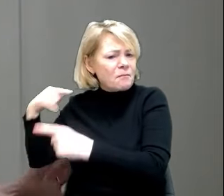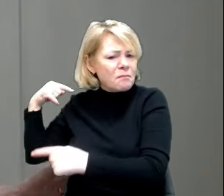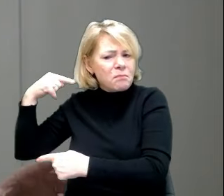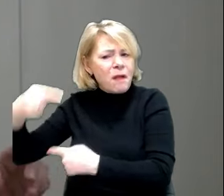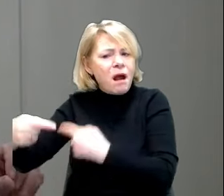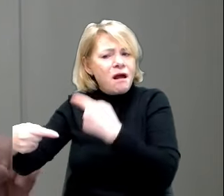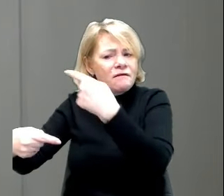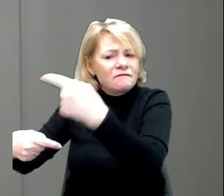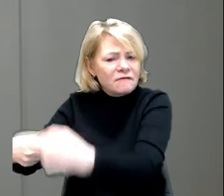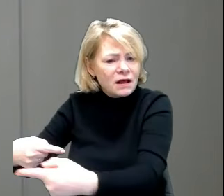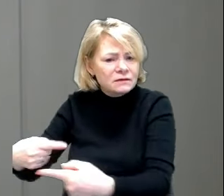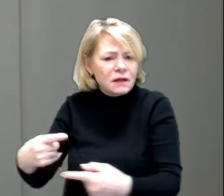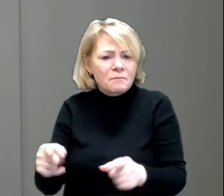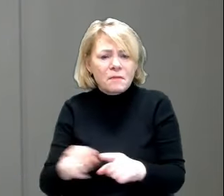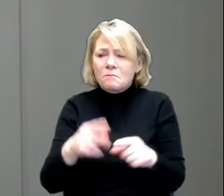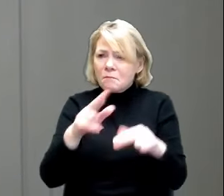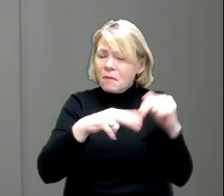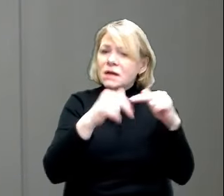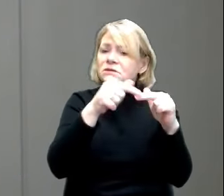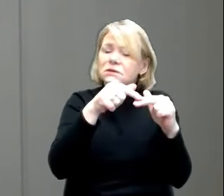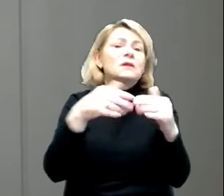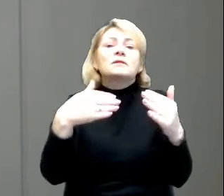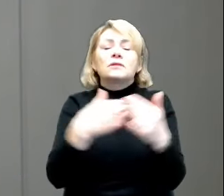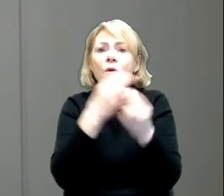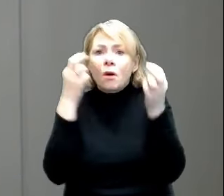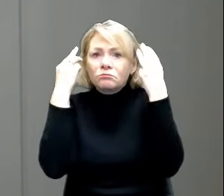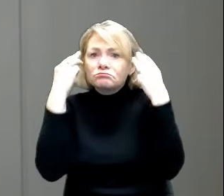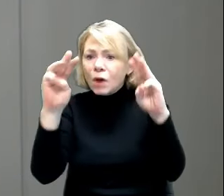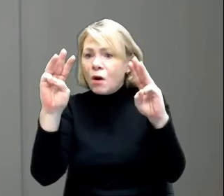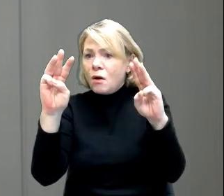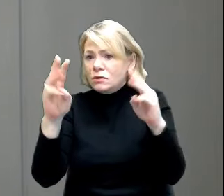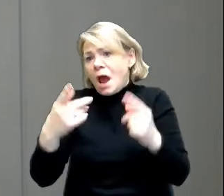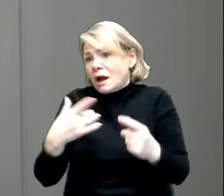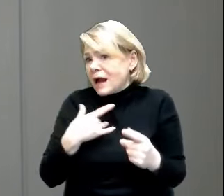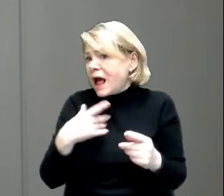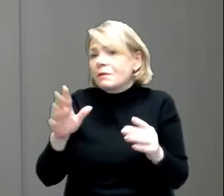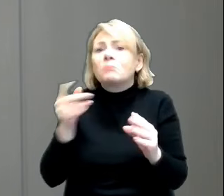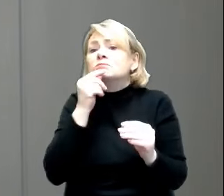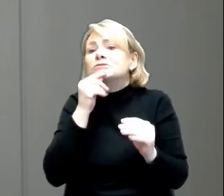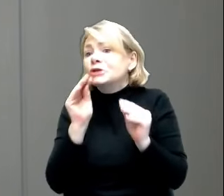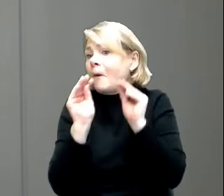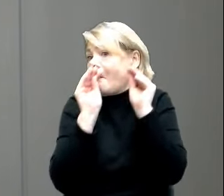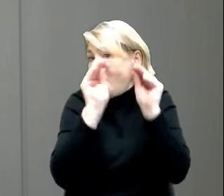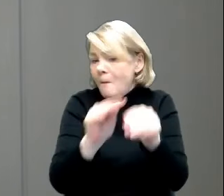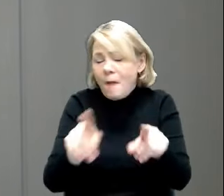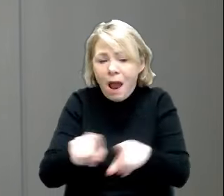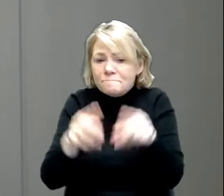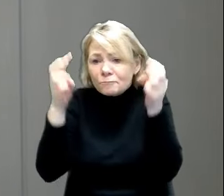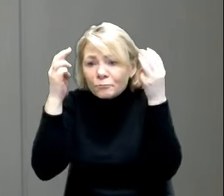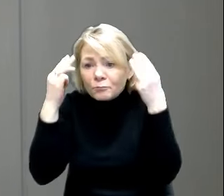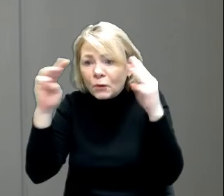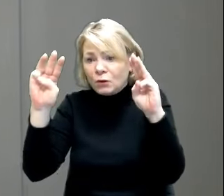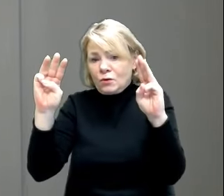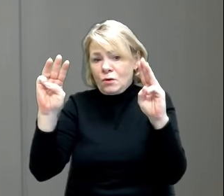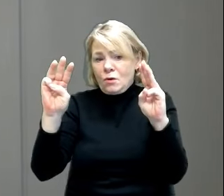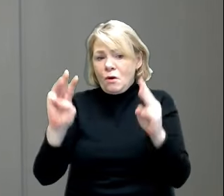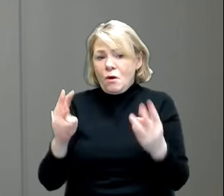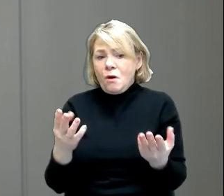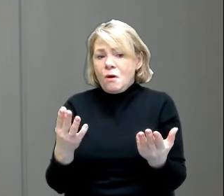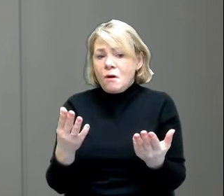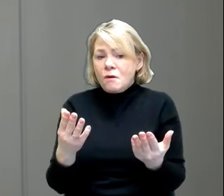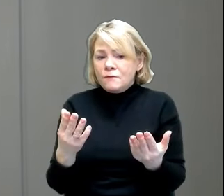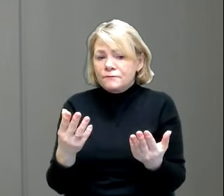šiuolaikinis tai kažką reikėtų ieškoti va to šiuolaikinio sakykime to įveiklinimo o tai yra kad